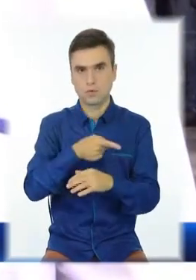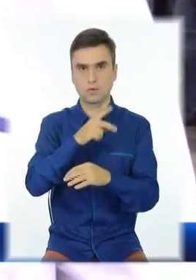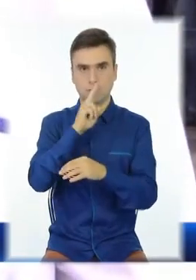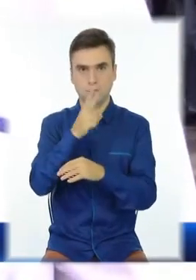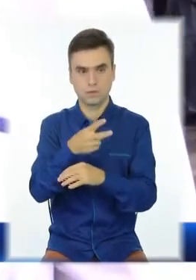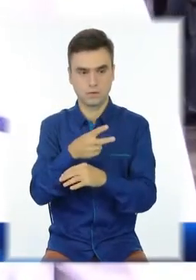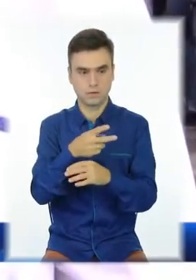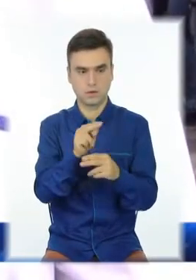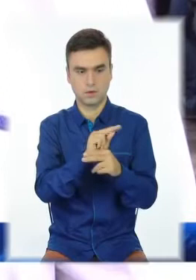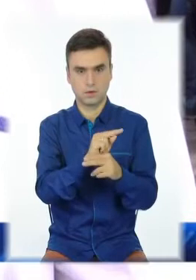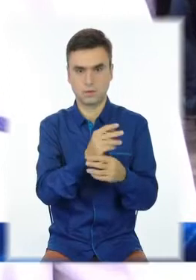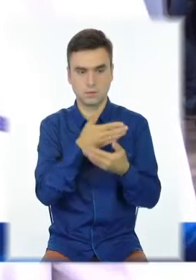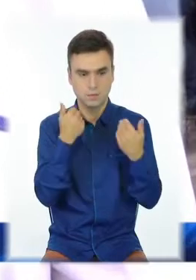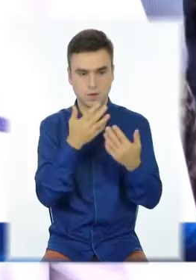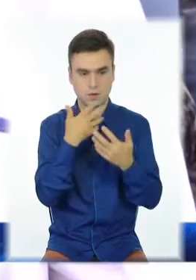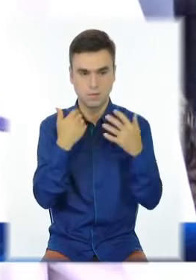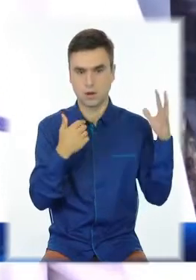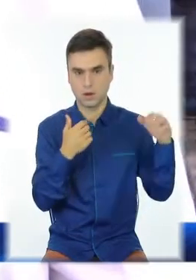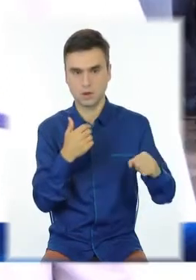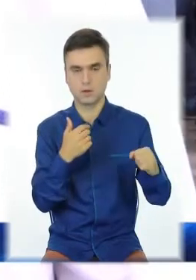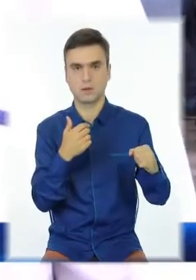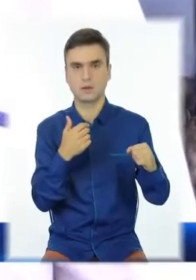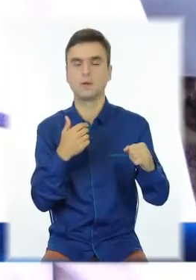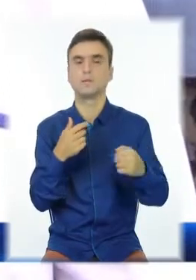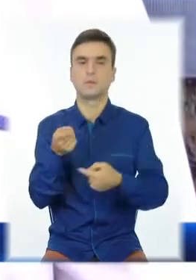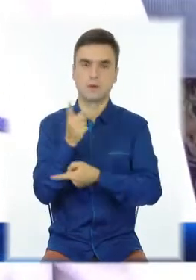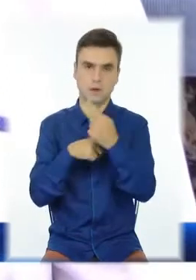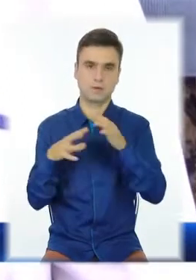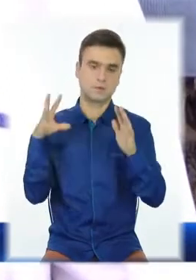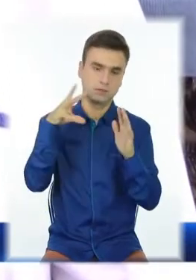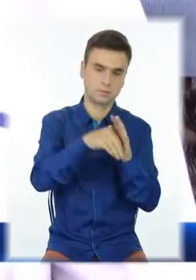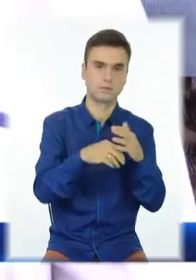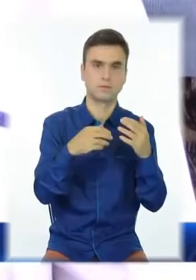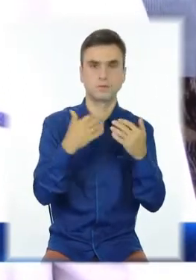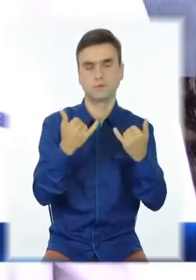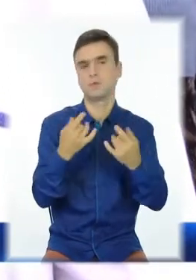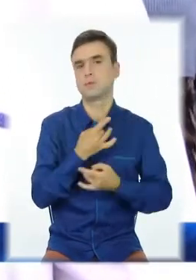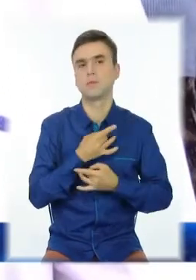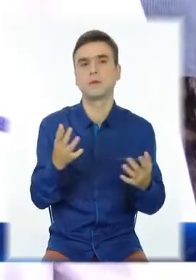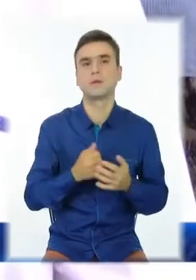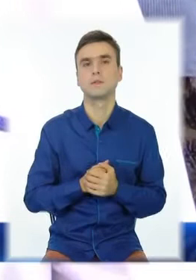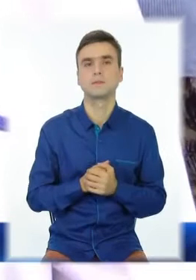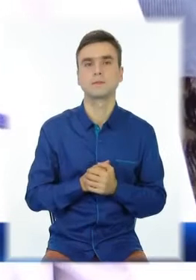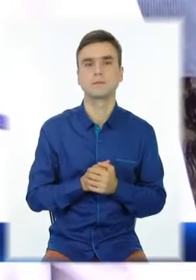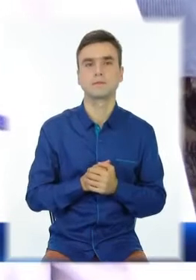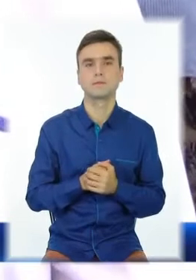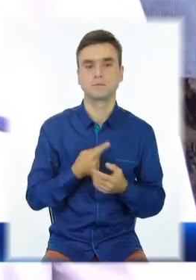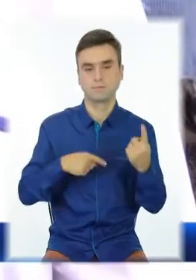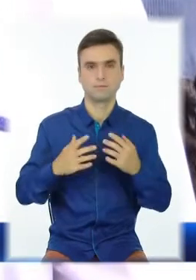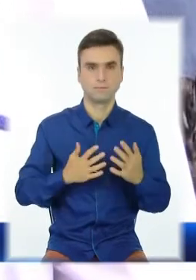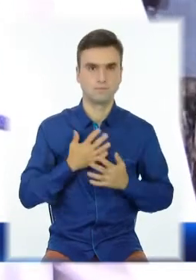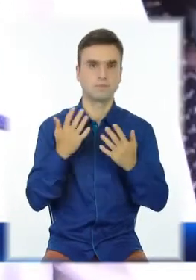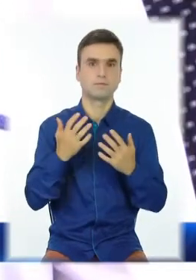які вимушені були пережити батьки, вчителі. Але сьогодні свято, і хочеться вірити в те, що воно дійсно стане